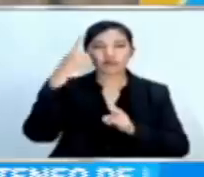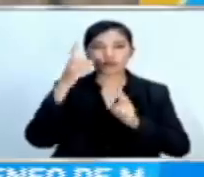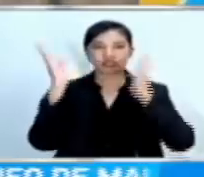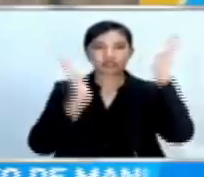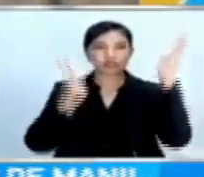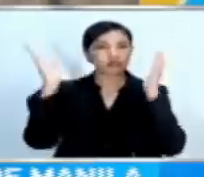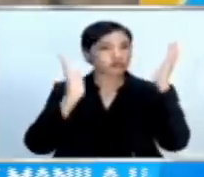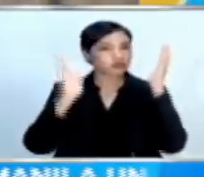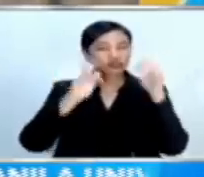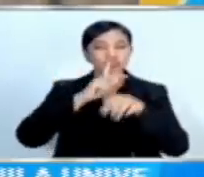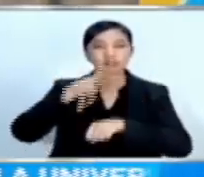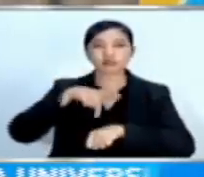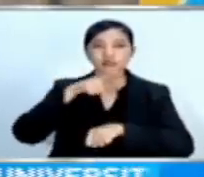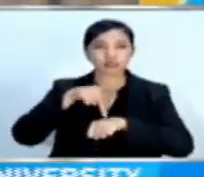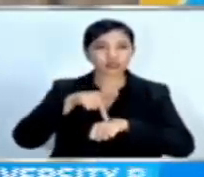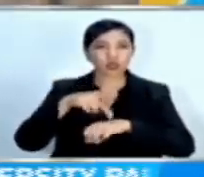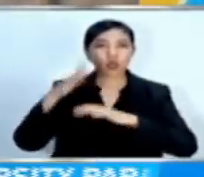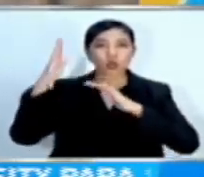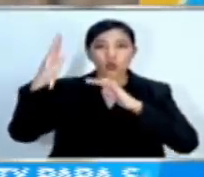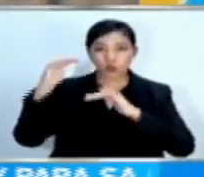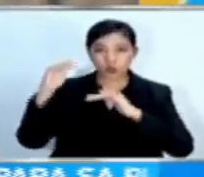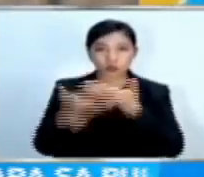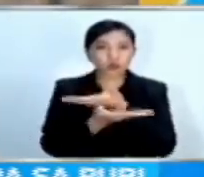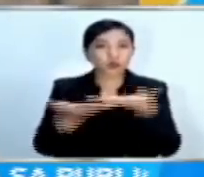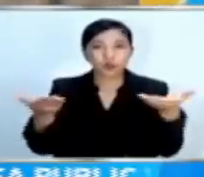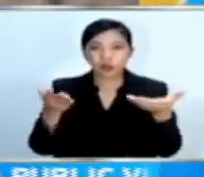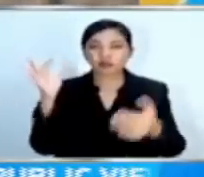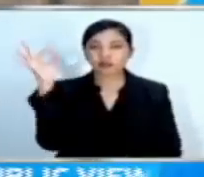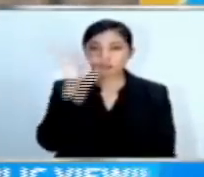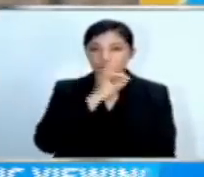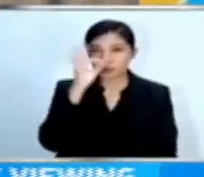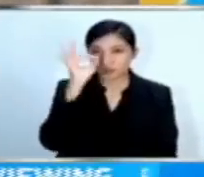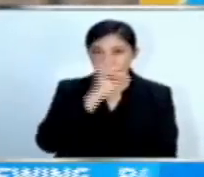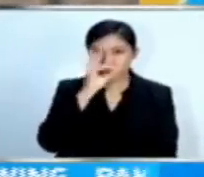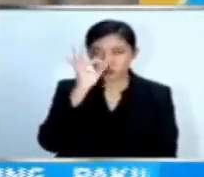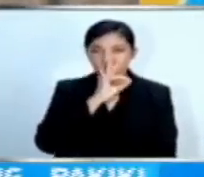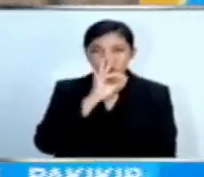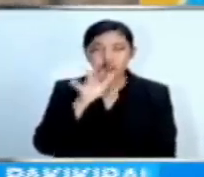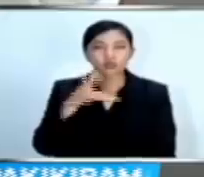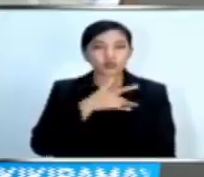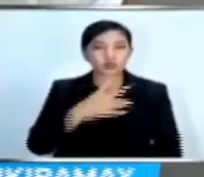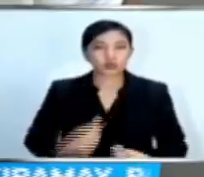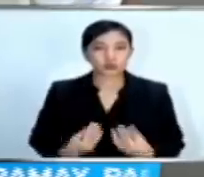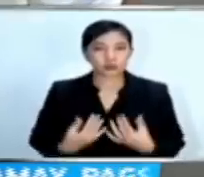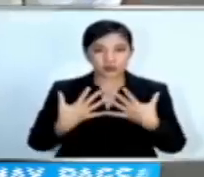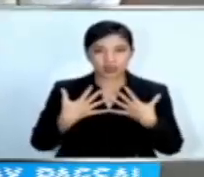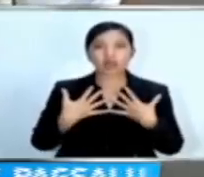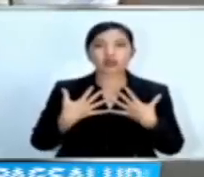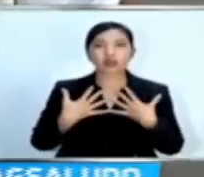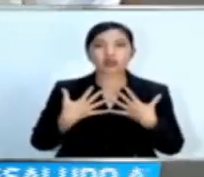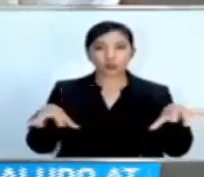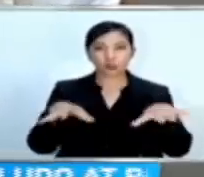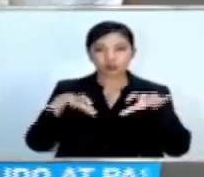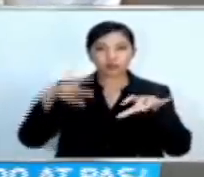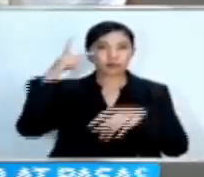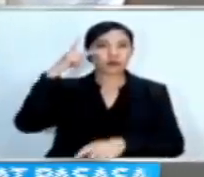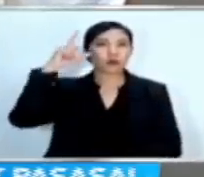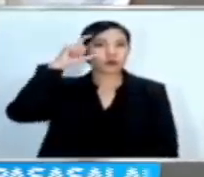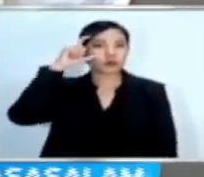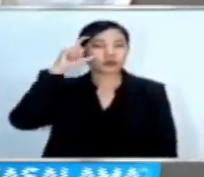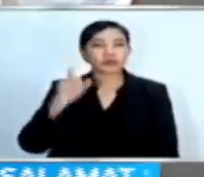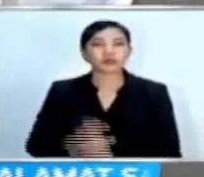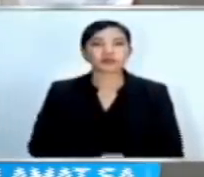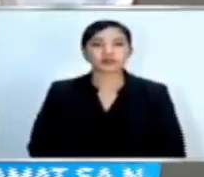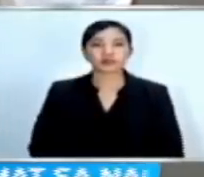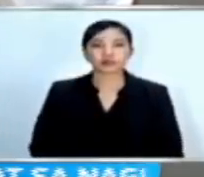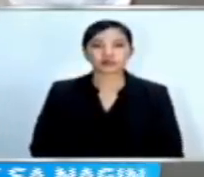hope that my fellow Filipinos will be inspired by his legacy. Maaasahang umalalay, ayon naman